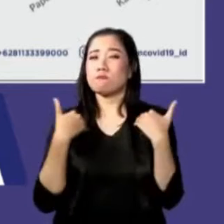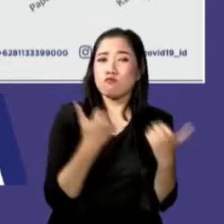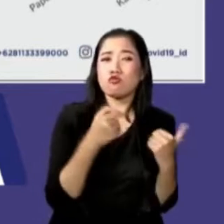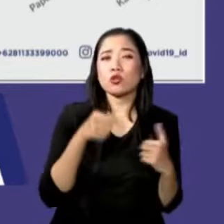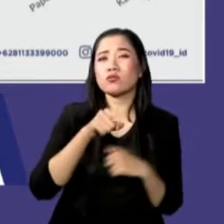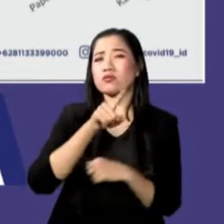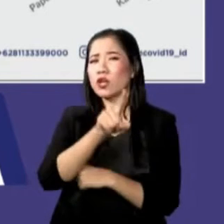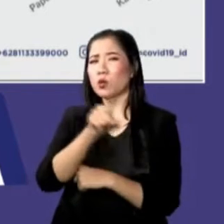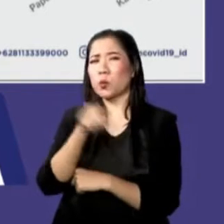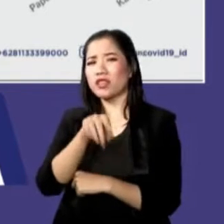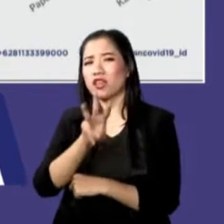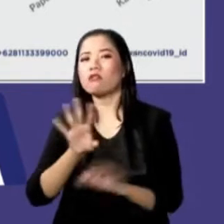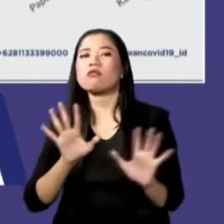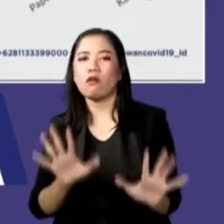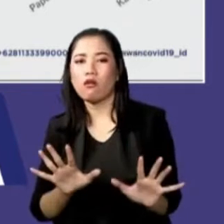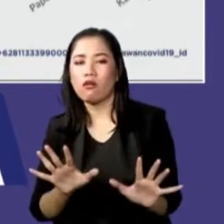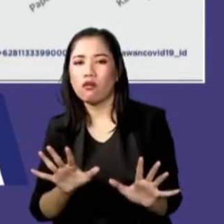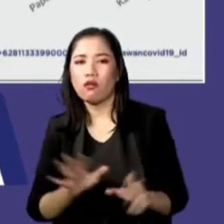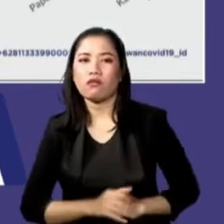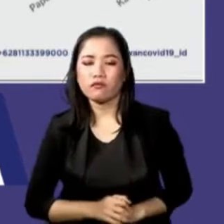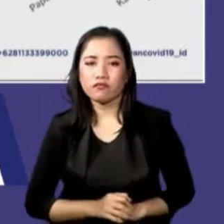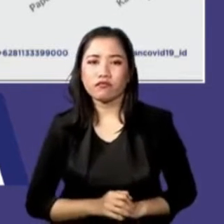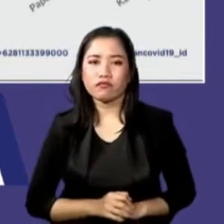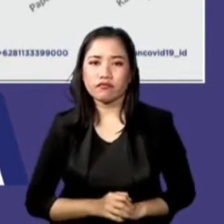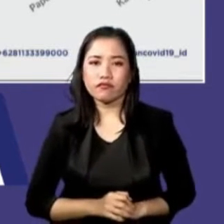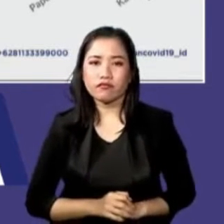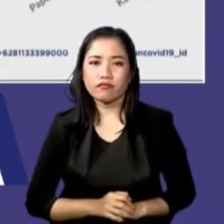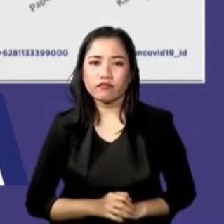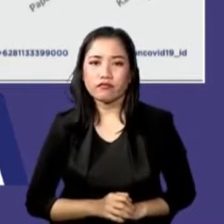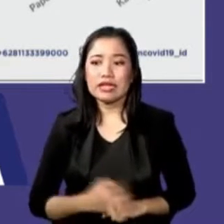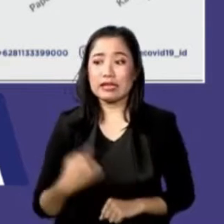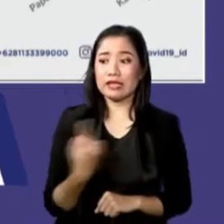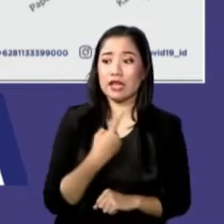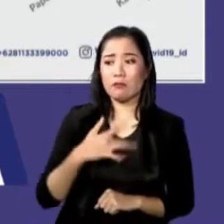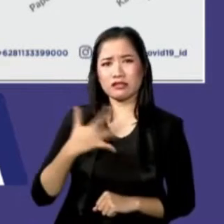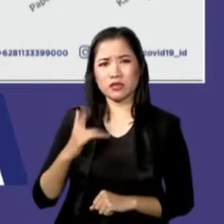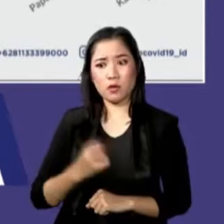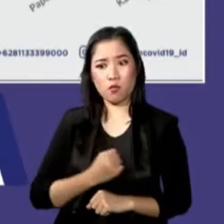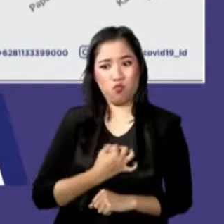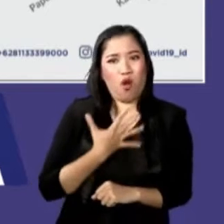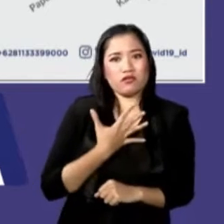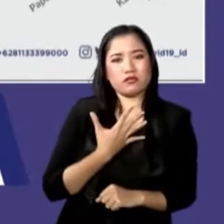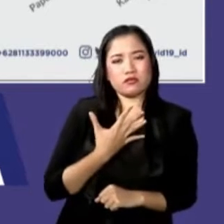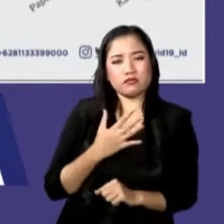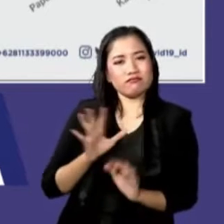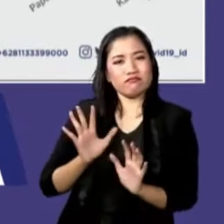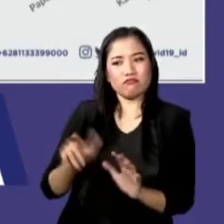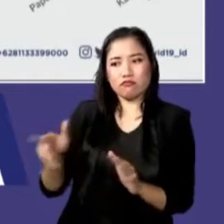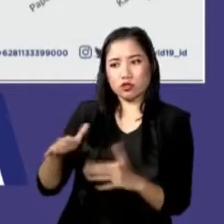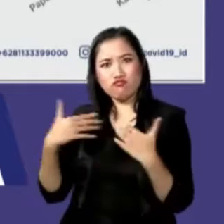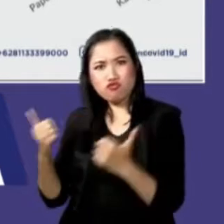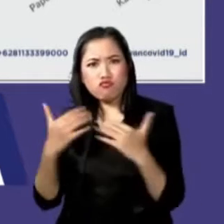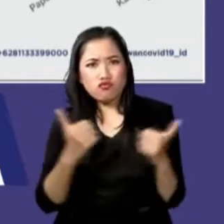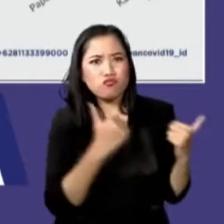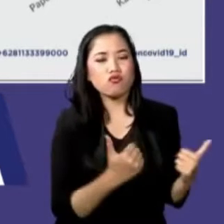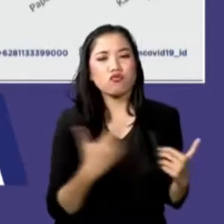kenaikan kasus positif pada minggu ini. Kita tidak boleh berpuas diri terhadap tren peningkatan kasus kesembuhan yang terus